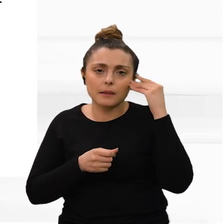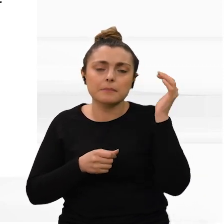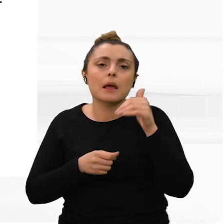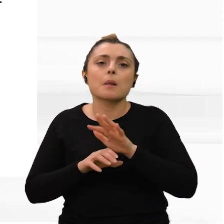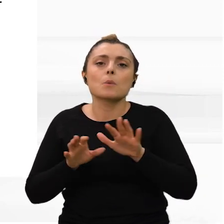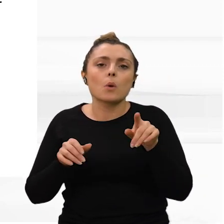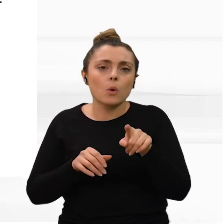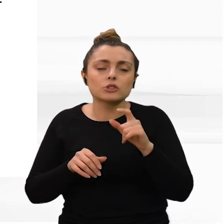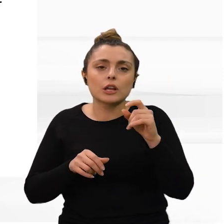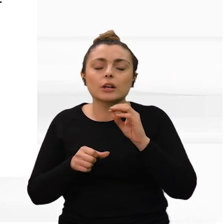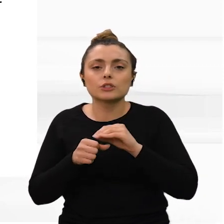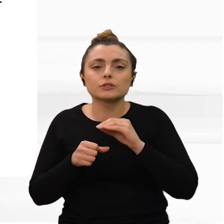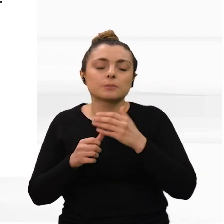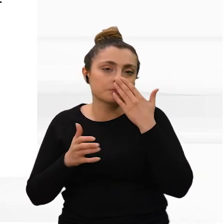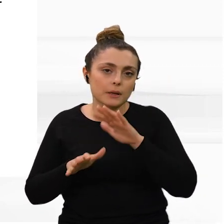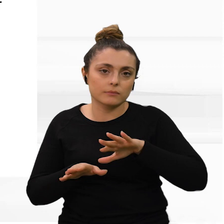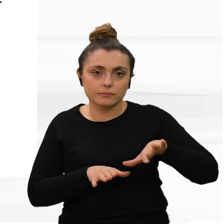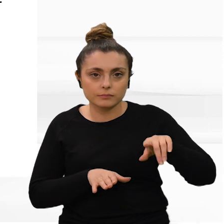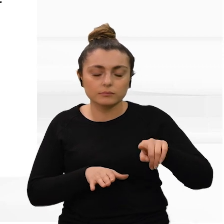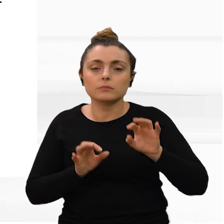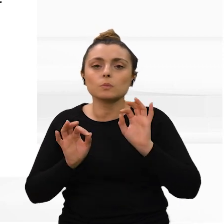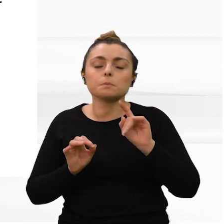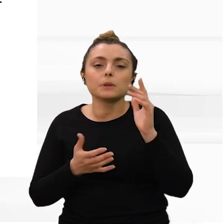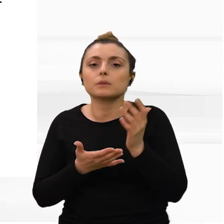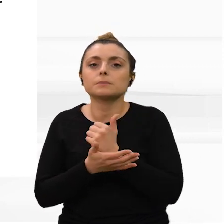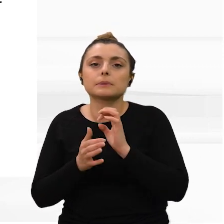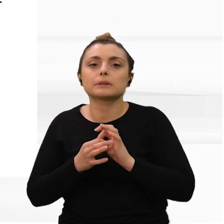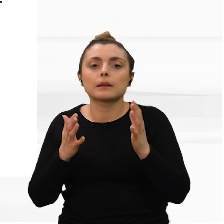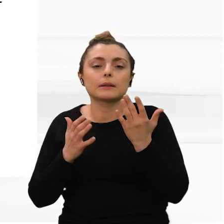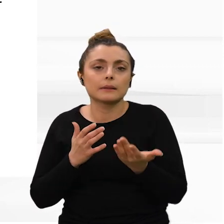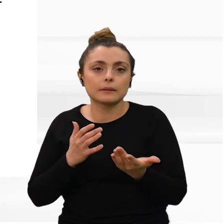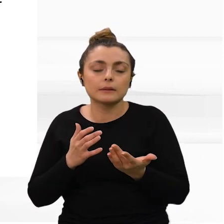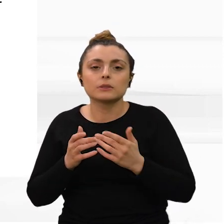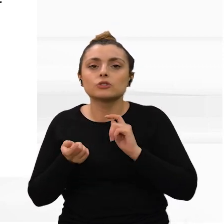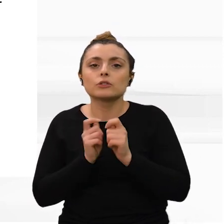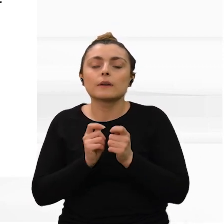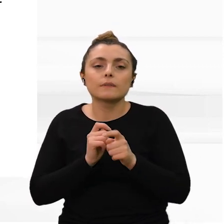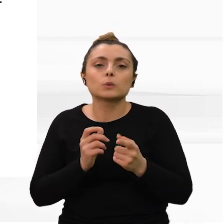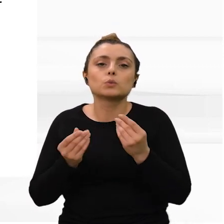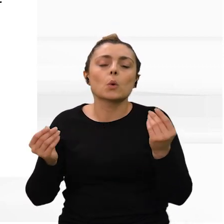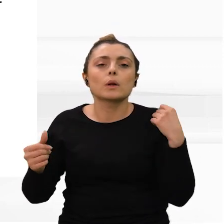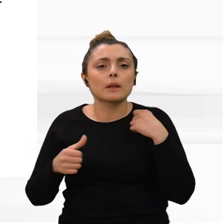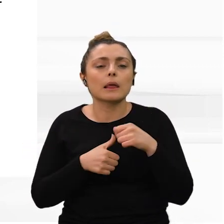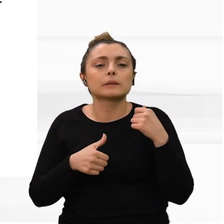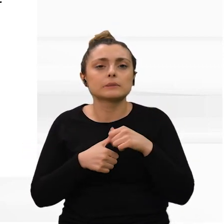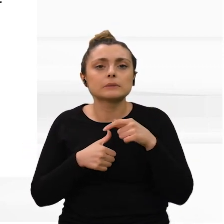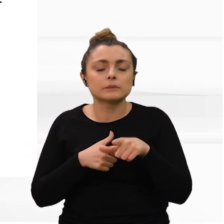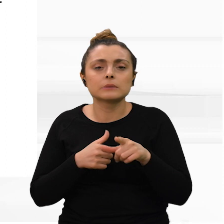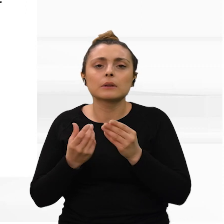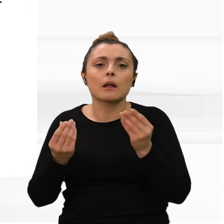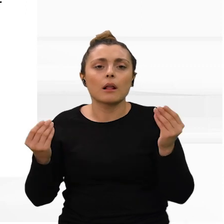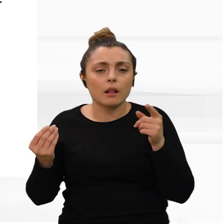anlamına gelmiyor C seçeneğini bekletelim önemli bir kazanım niteliğinde çeviri eyleme çoğu kez